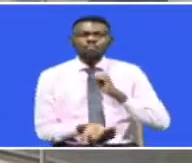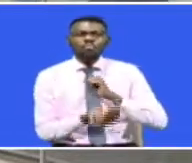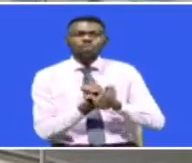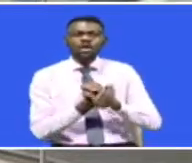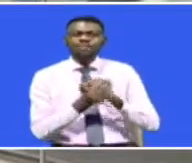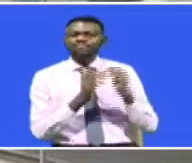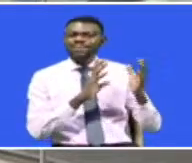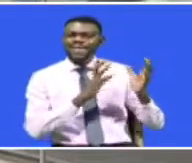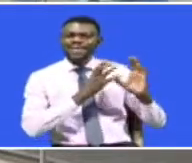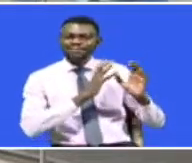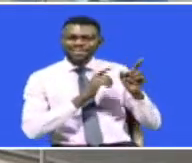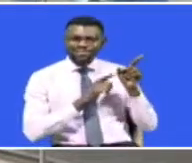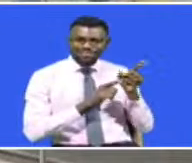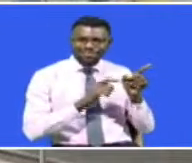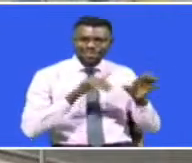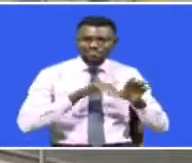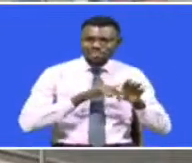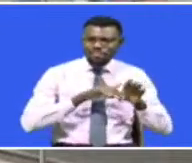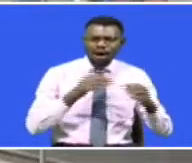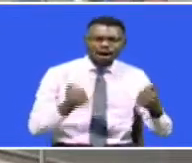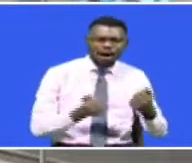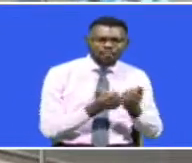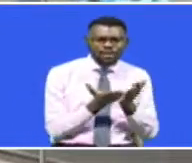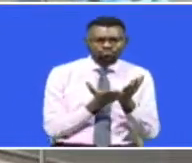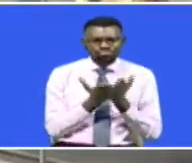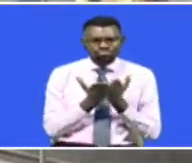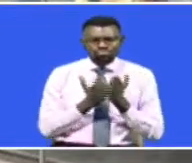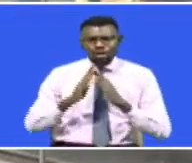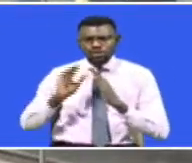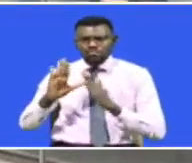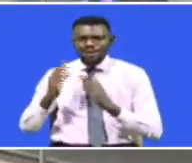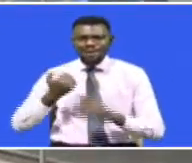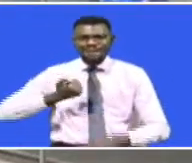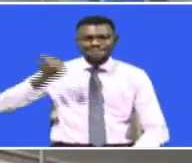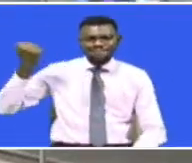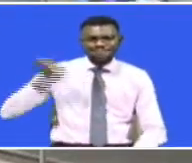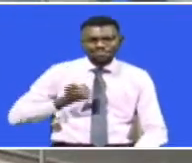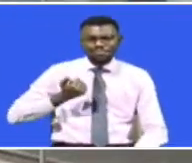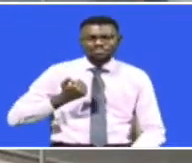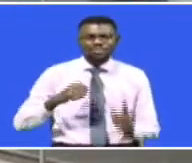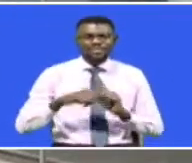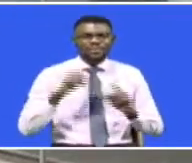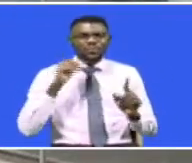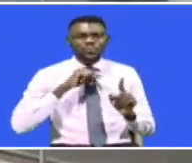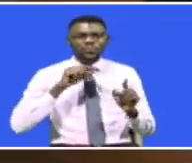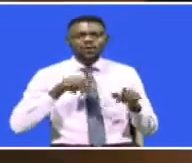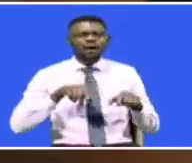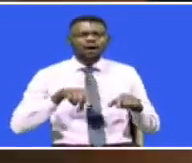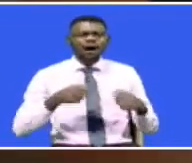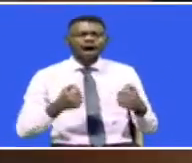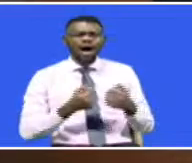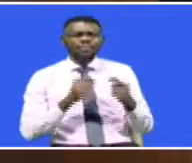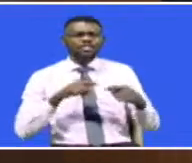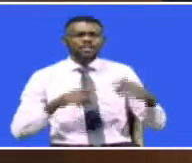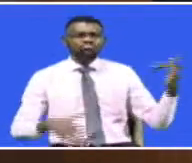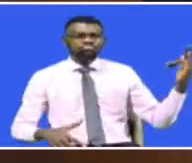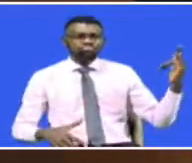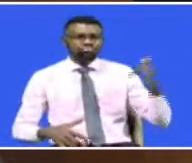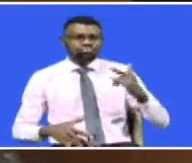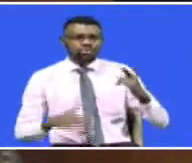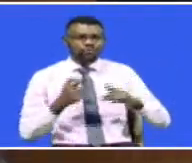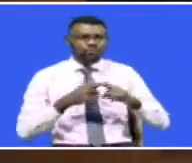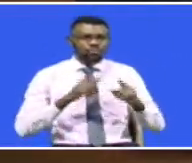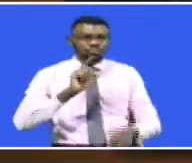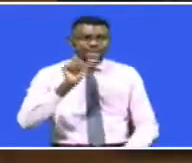wa nyumbani kudaiwa kumdunga kisu na kumuua. Karisa ambaye alirejea nchini kutoka kwa safari ya kikazi nchini Italia alidungwa